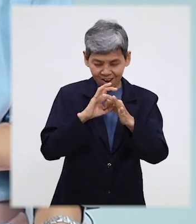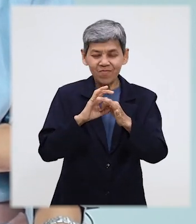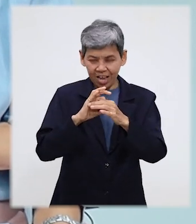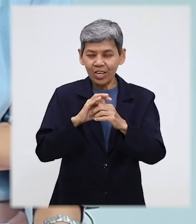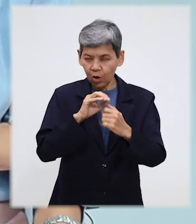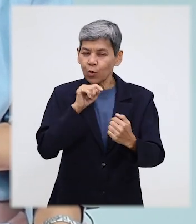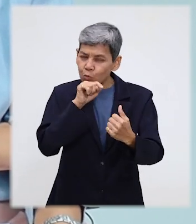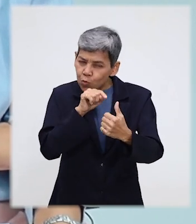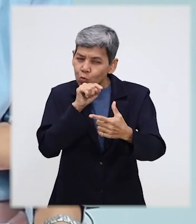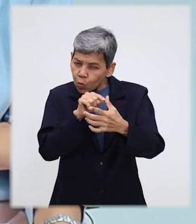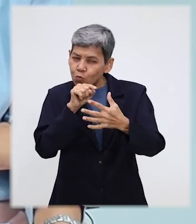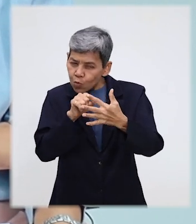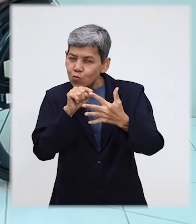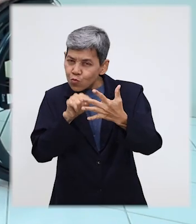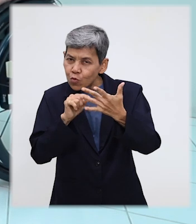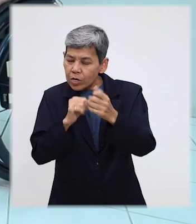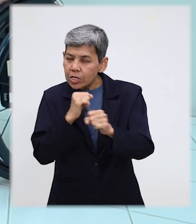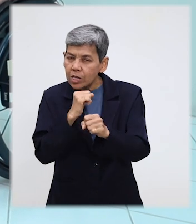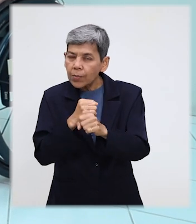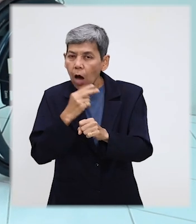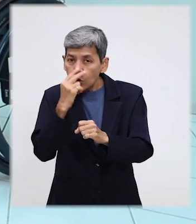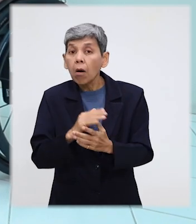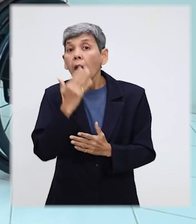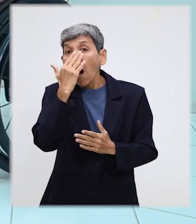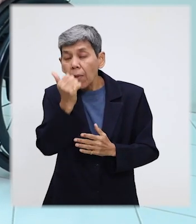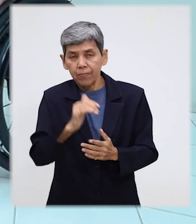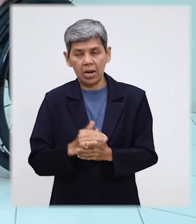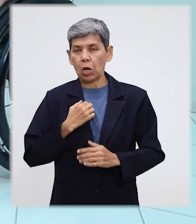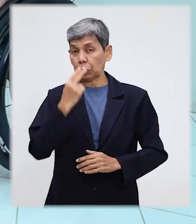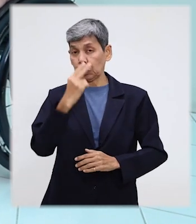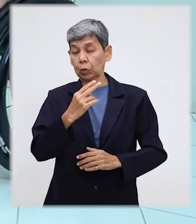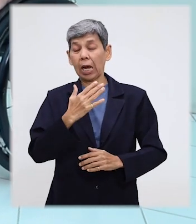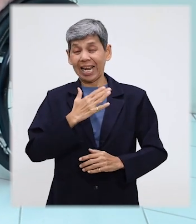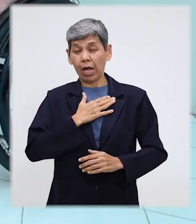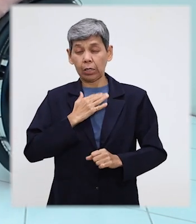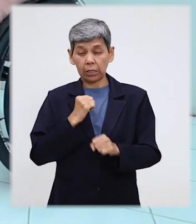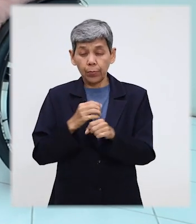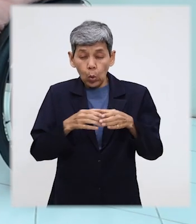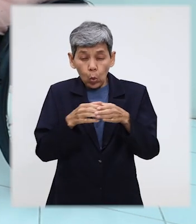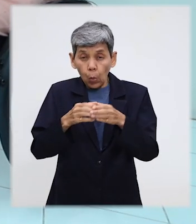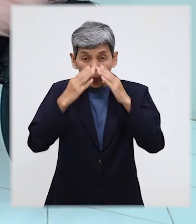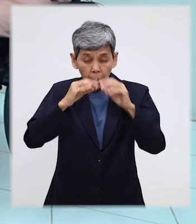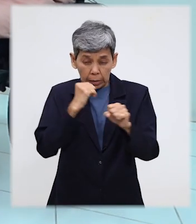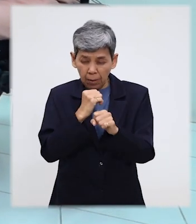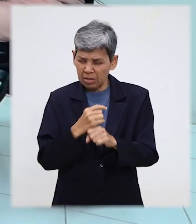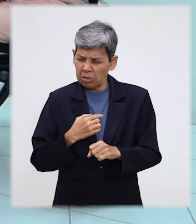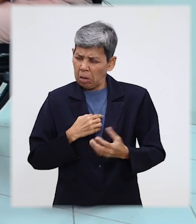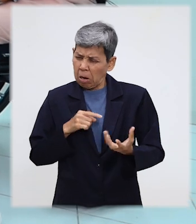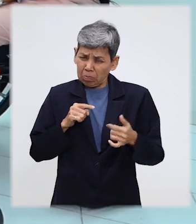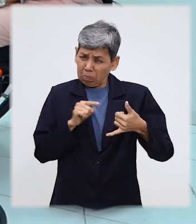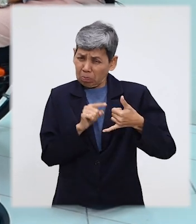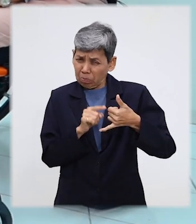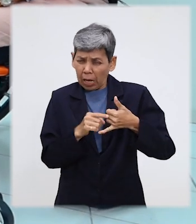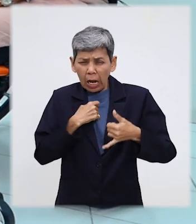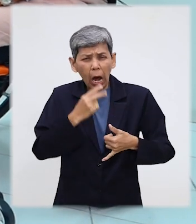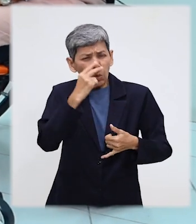ทย์ในแต่ละจุดเพื่อที่จะเอามาเป็นตัวพรูฟอะค่ะเพราะว่าที่สุดแล้วเวลาที่เราพัฒนากลุ่มคนกลุ่มเนี้ยเราไม่ได้ต้องการให้ค